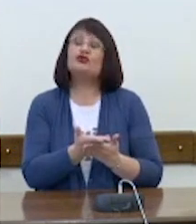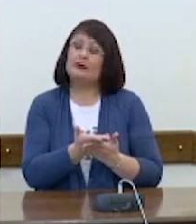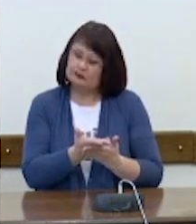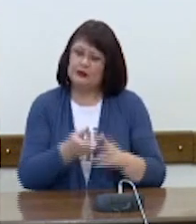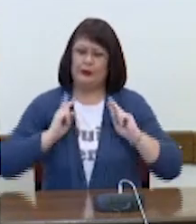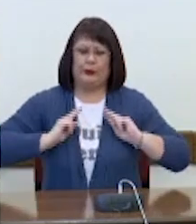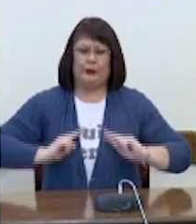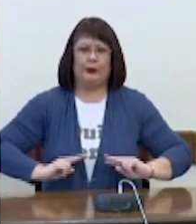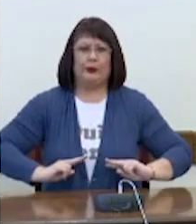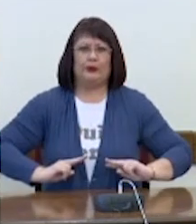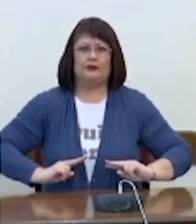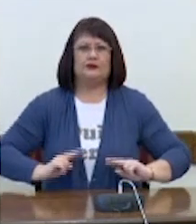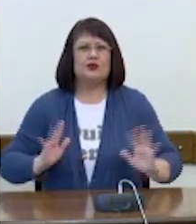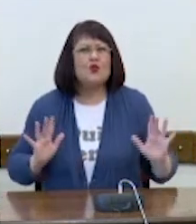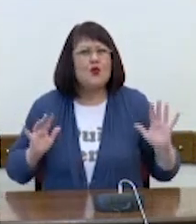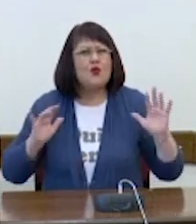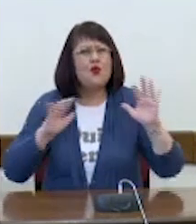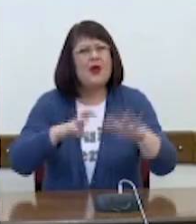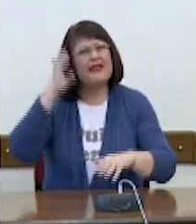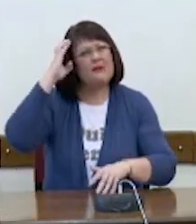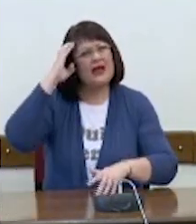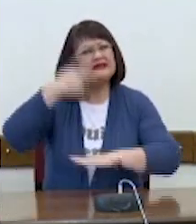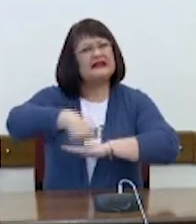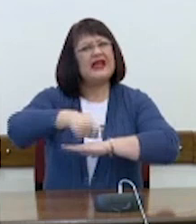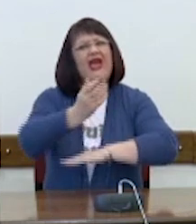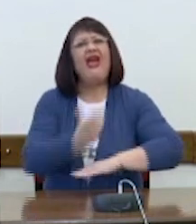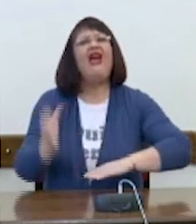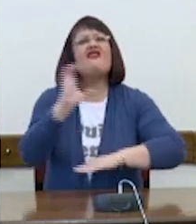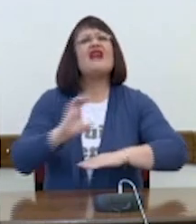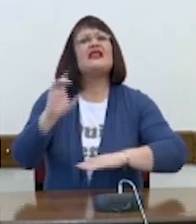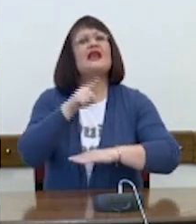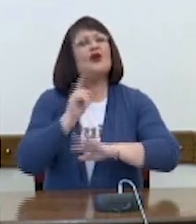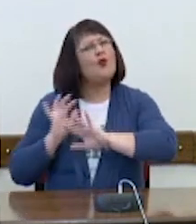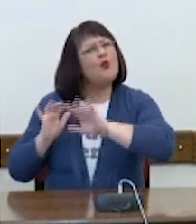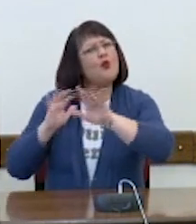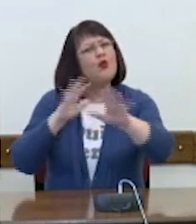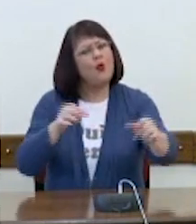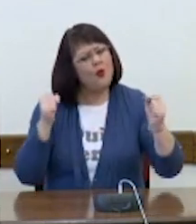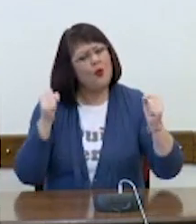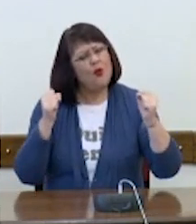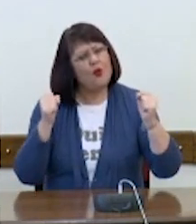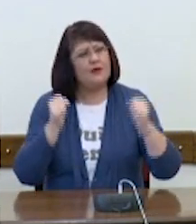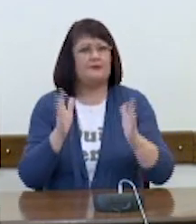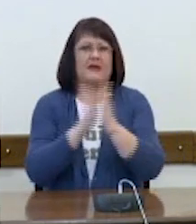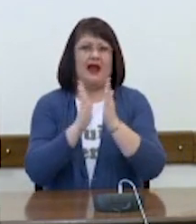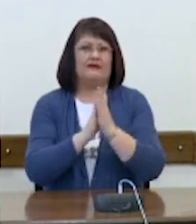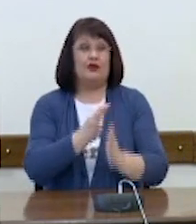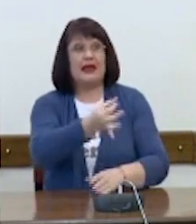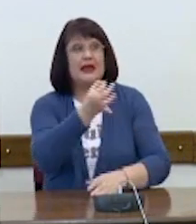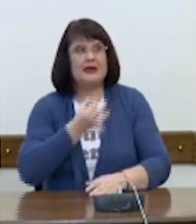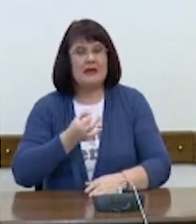τη μεγαλειώδη συγκέντρωση έξω από το εφετείο. Τότε λοιπόν είχαμε πει πως δεν επιτρέπεται